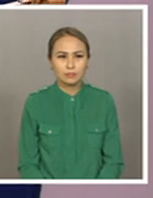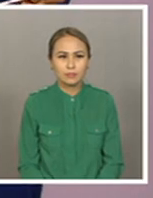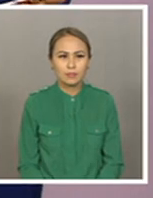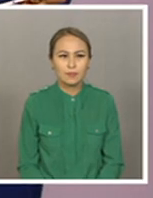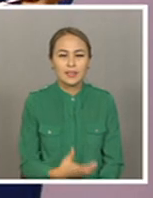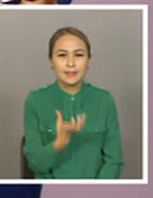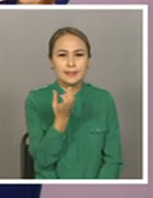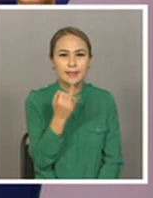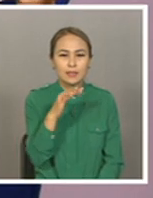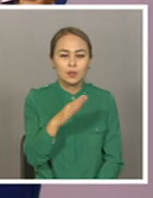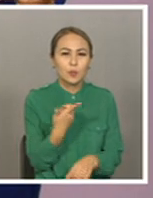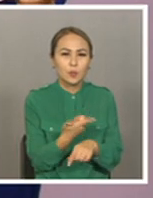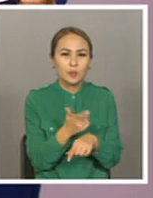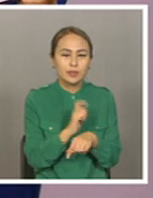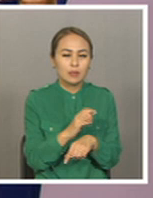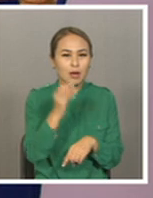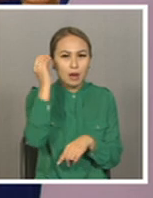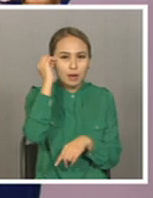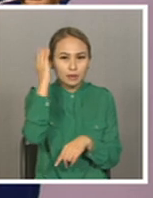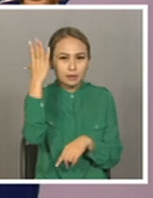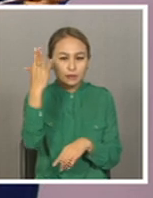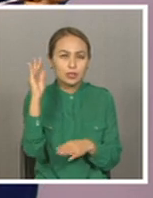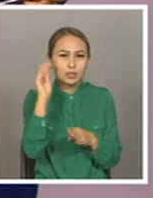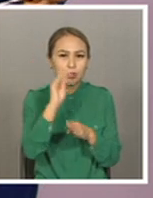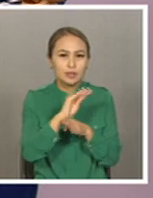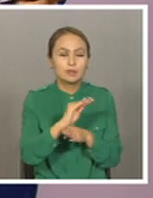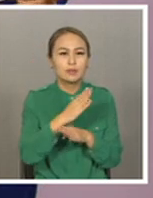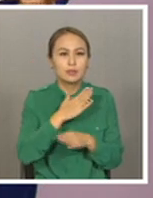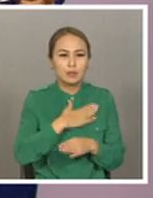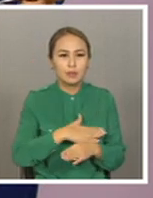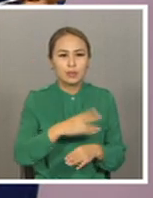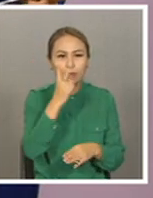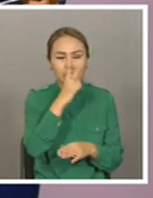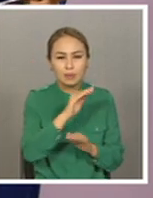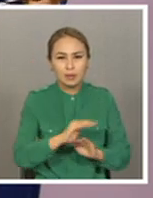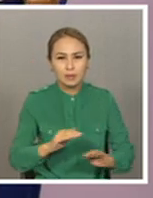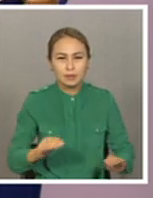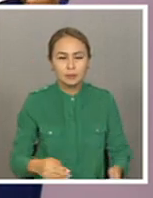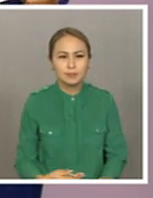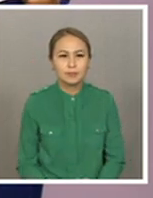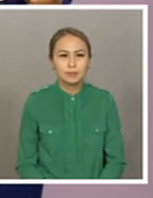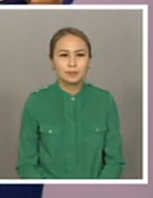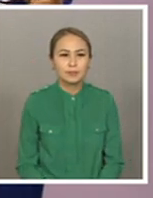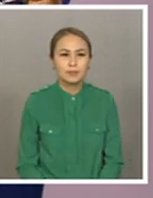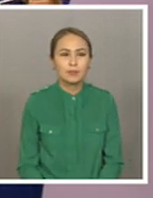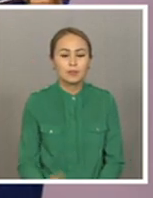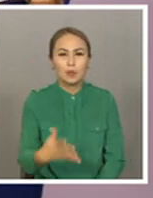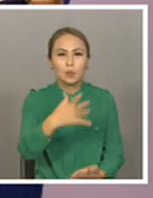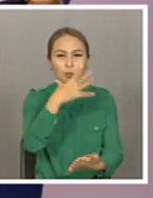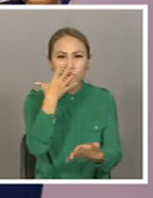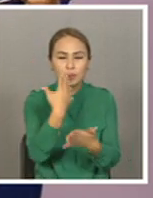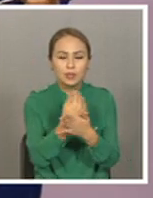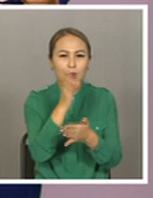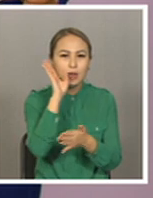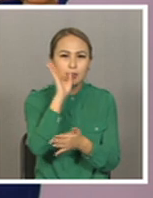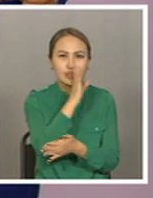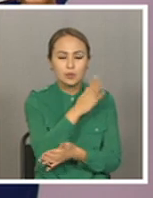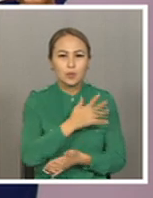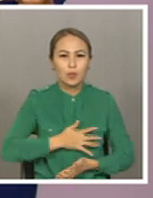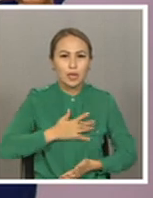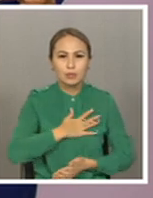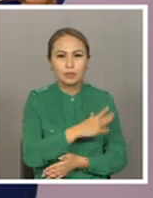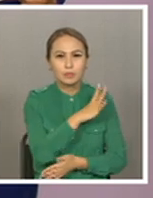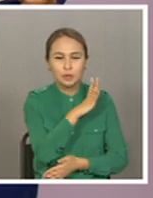Сейіт өте ақылды және сабырлы бала екен. Солай емес пе? Өзінің анасын уайымдатпас үшін